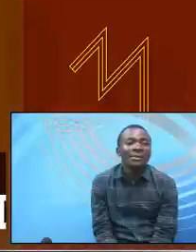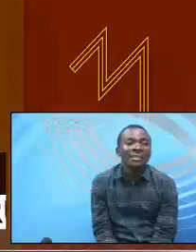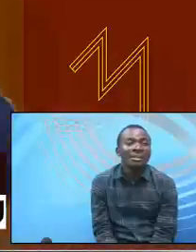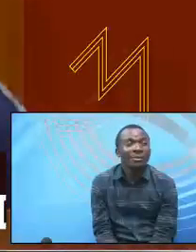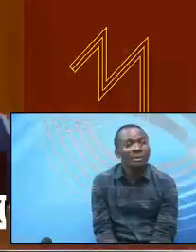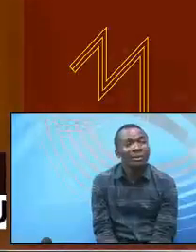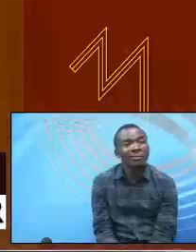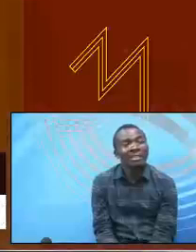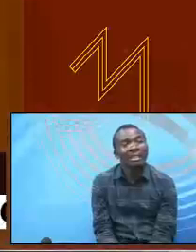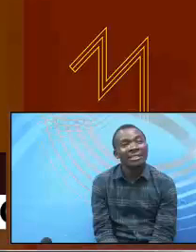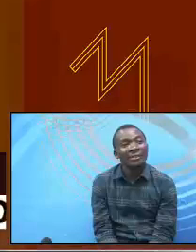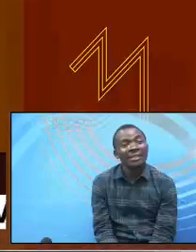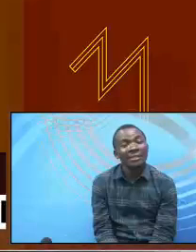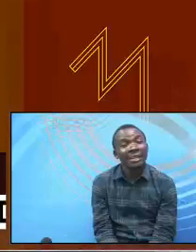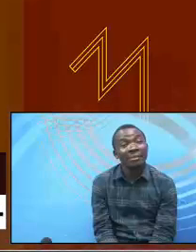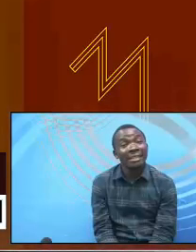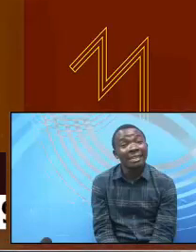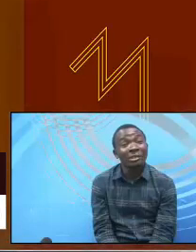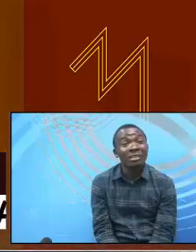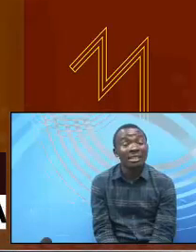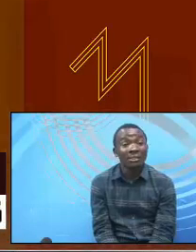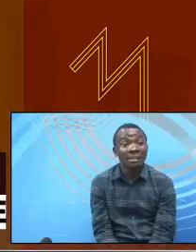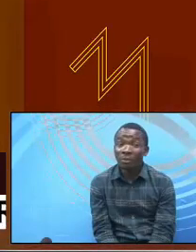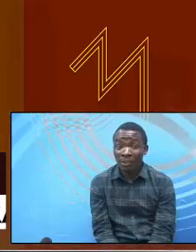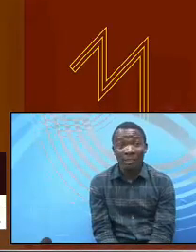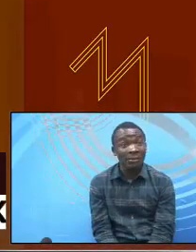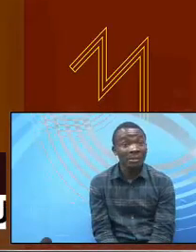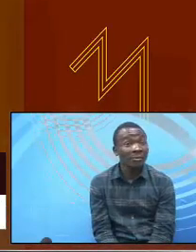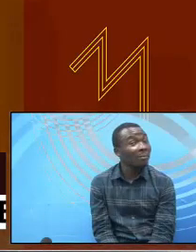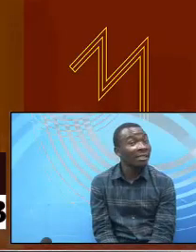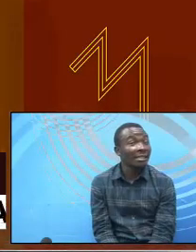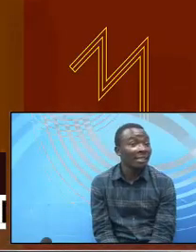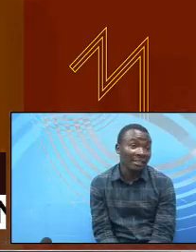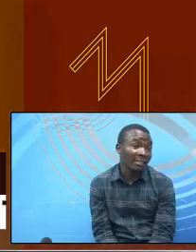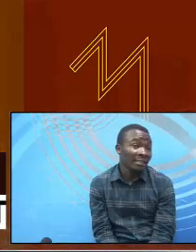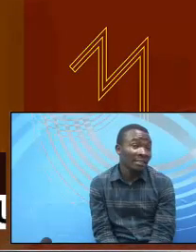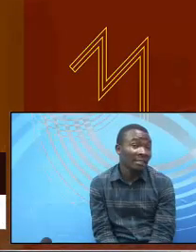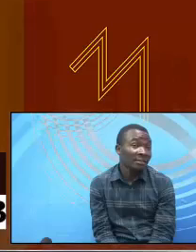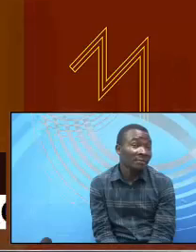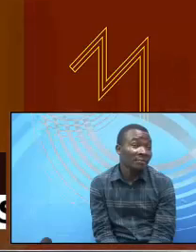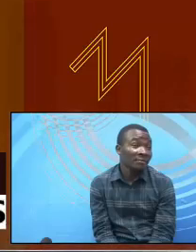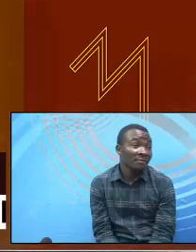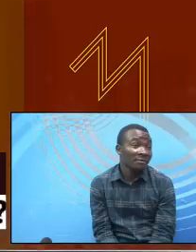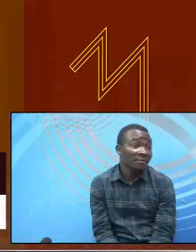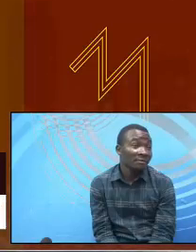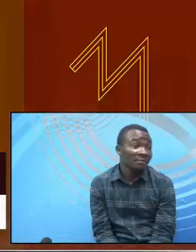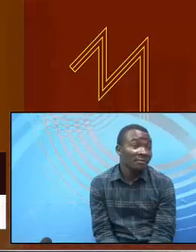iyo turebye tureba ko communication ari cyo cyambere kandi communication nabwo tukibanda ku rurimi rw'amarenga cyane